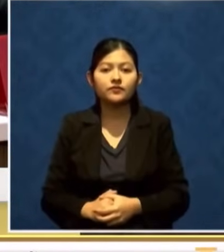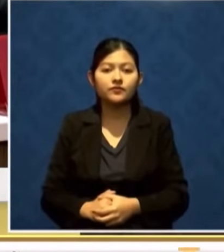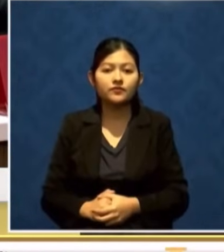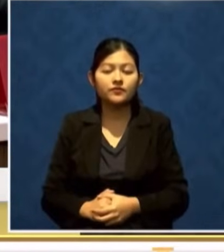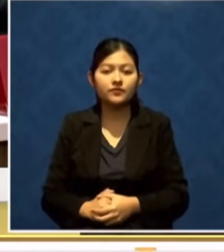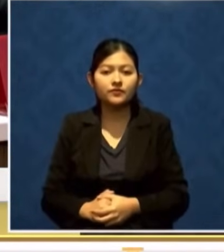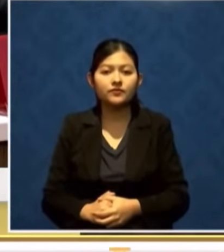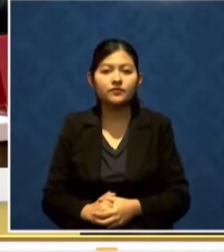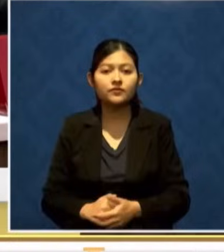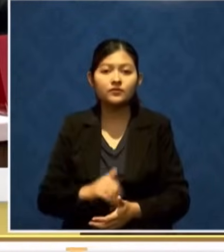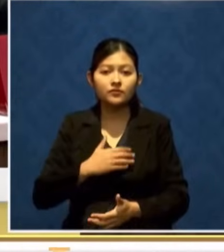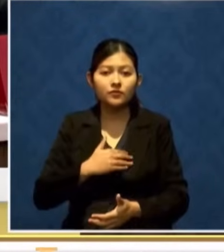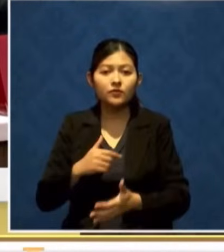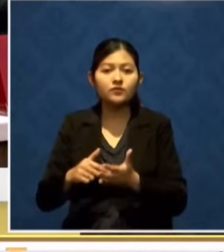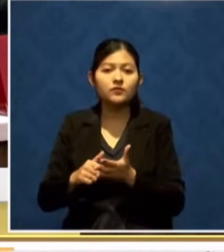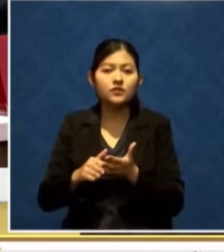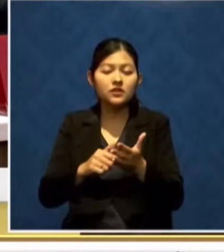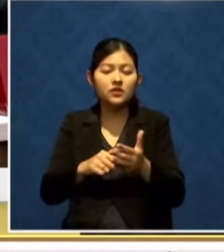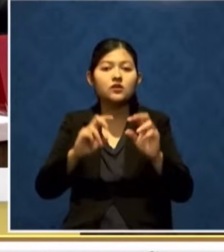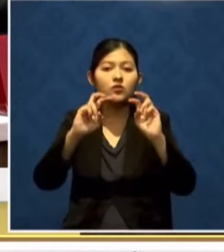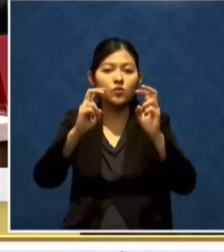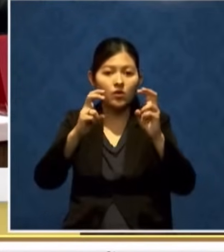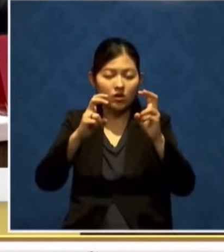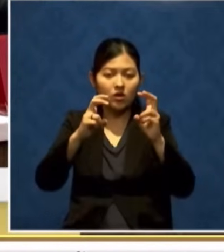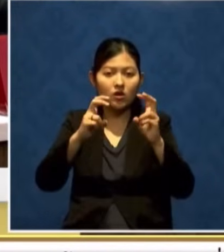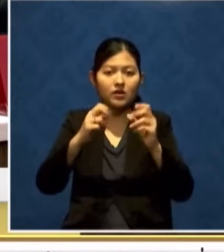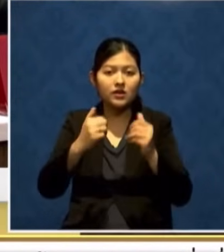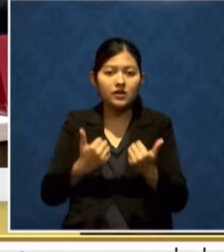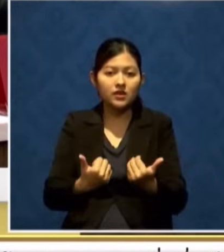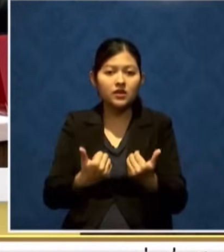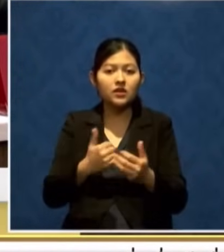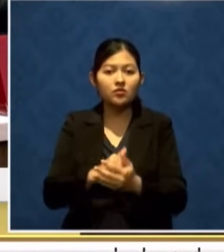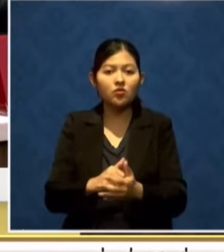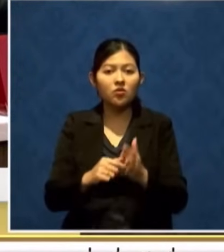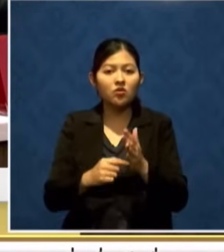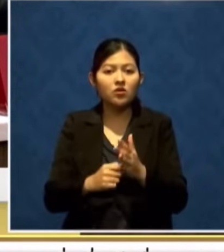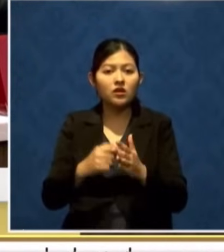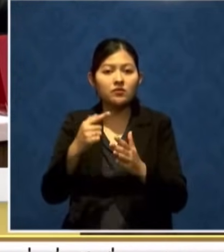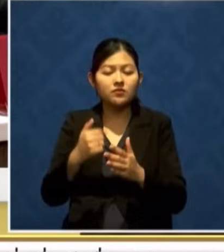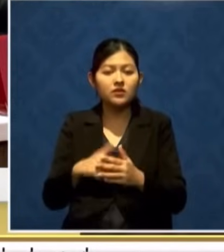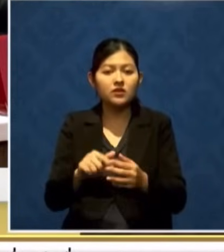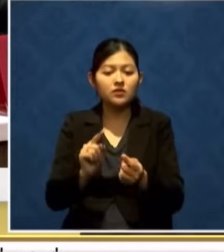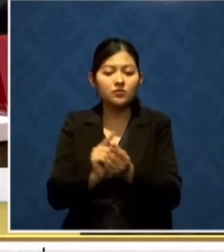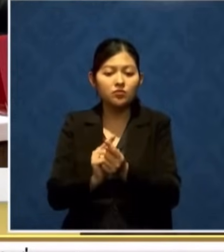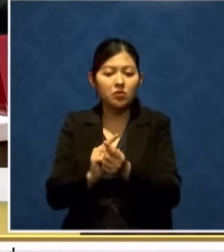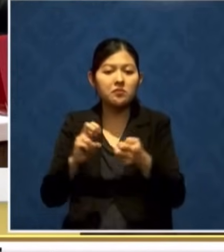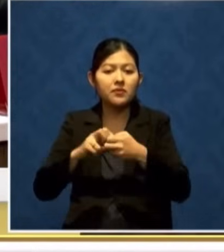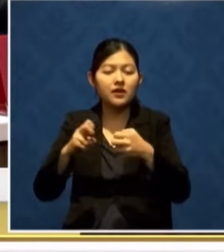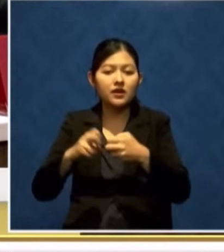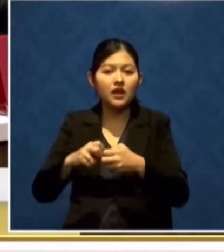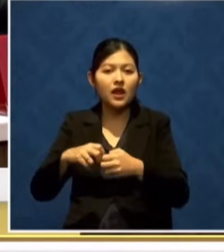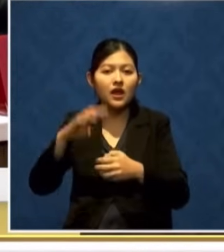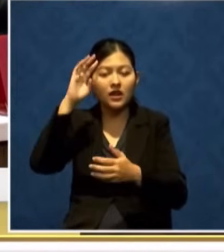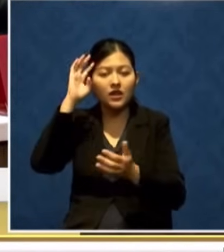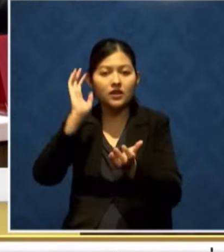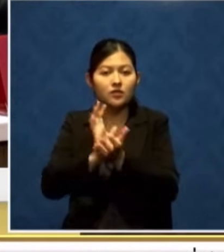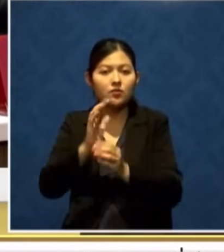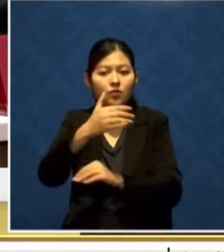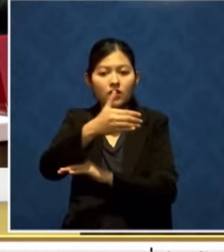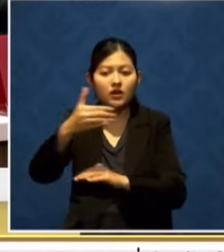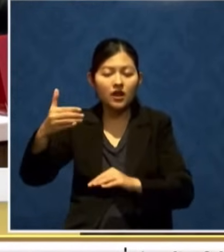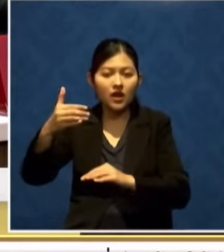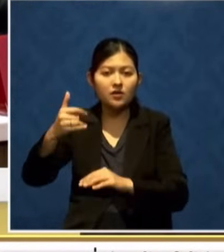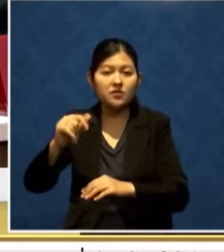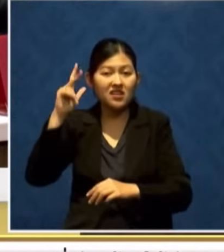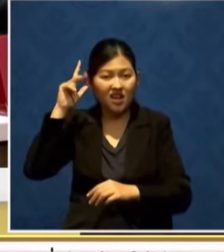ผมขอยื่นยติดังกล่าวเพราะว่าเรื่องที่เกิดขึ้นที่สำนักงานตำรวจแห่งชาติเป็นข่าวสาร